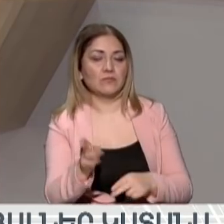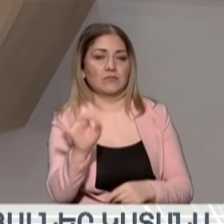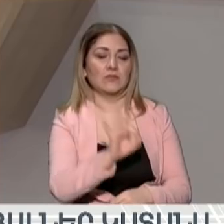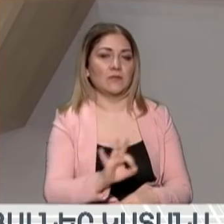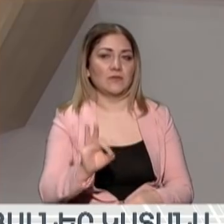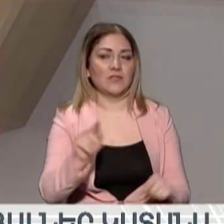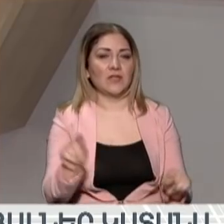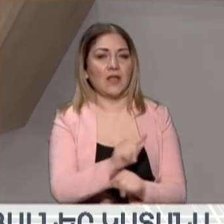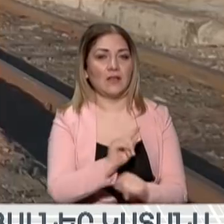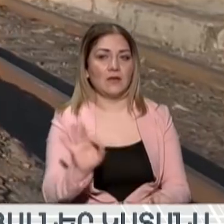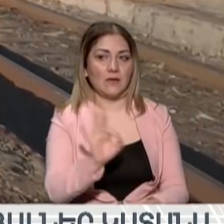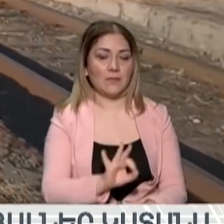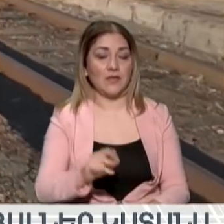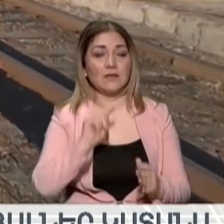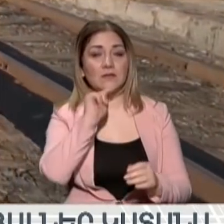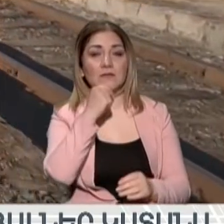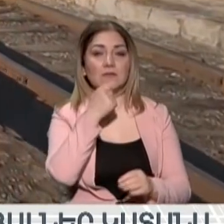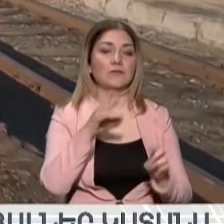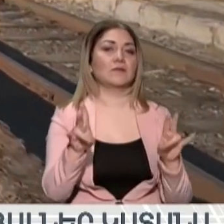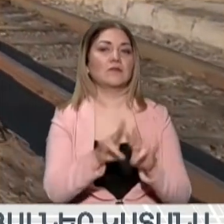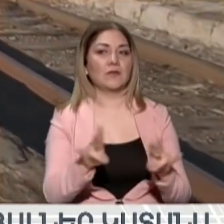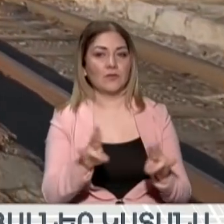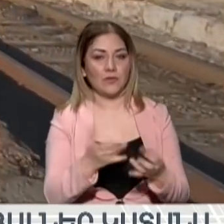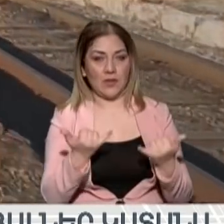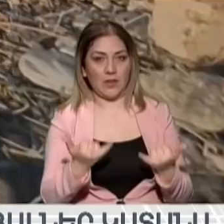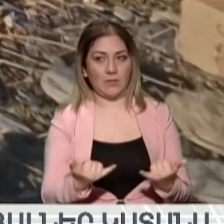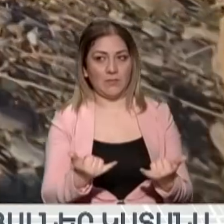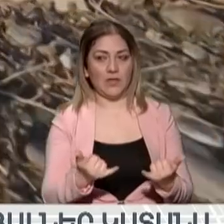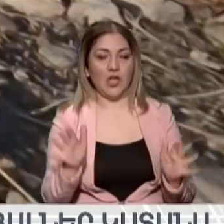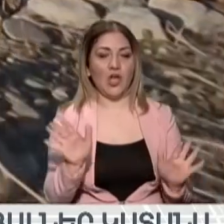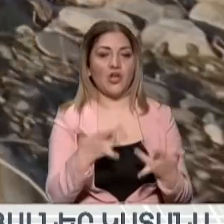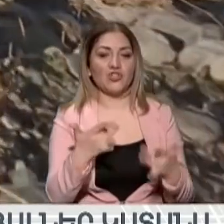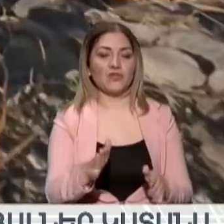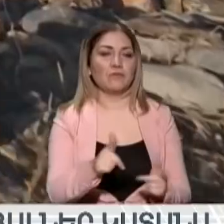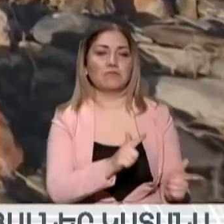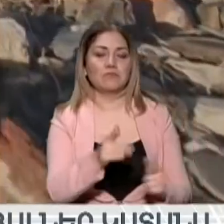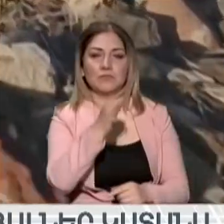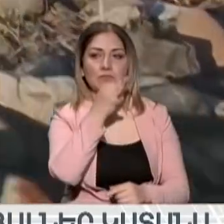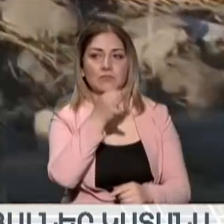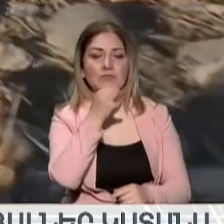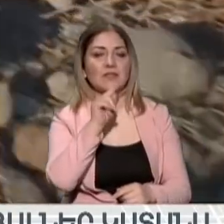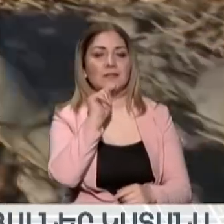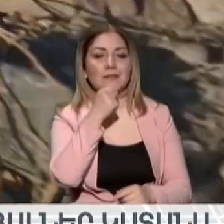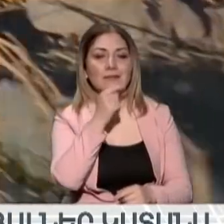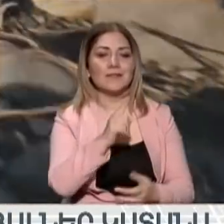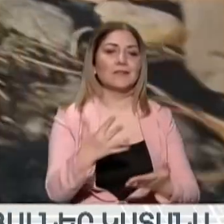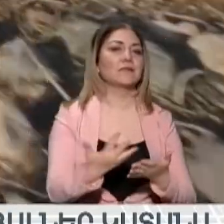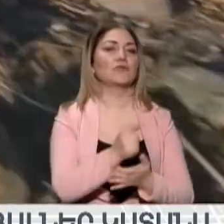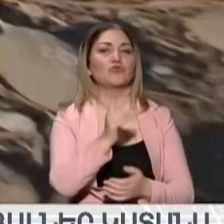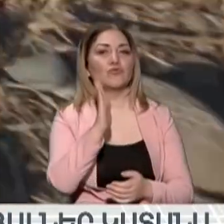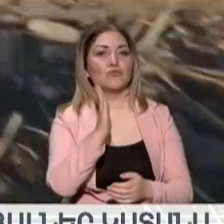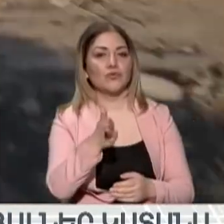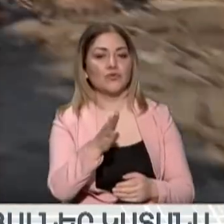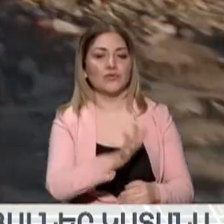տուրիստների ճամփորդությունների համար։ Էկոնոմիկայի նախարարությունն այս պահին հաշվարկներ չունի, թե ինչ տնտեսական արդյունք